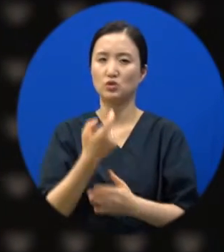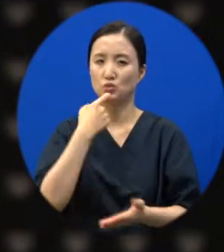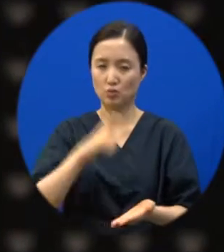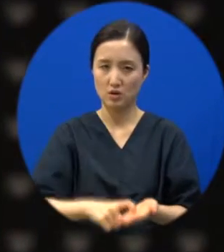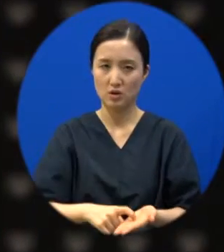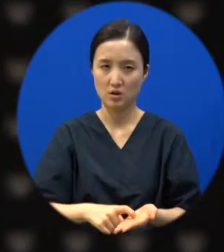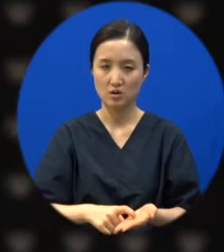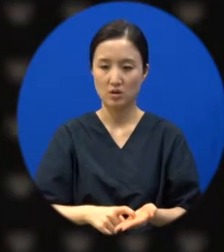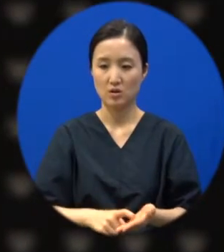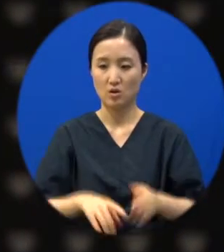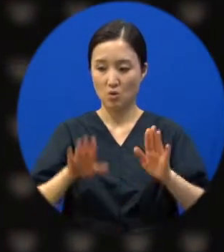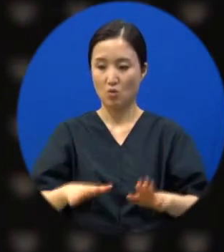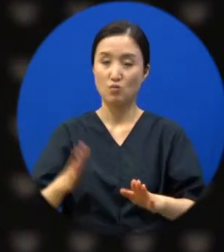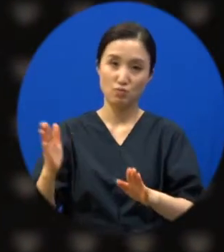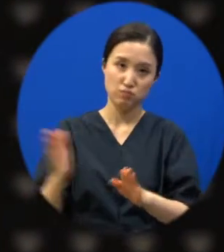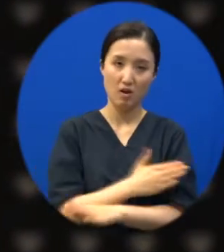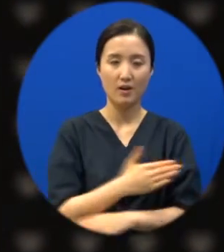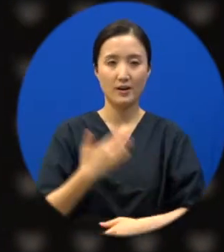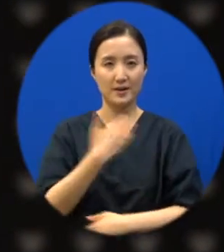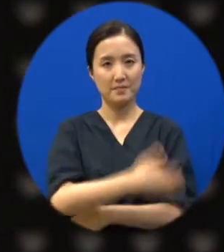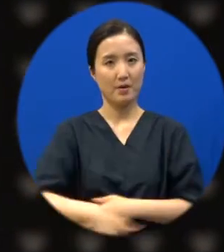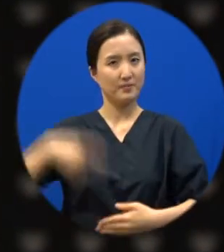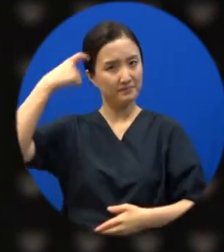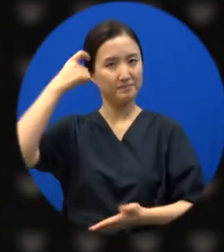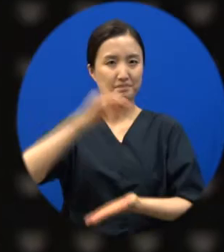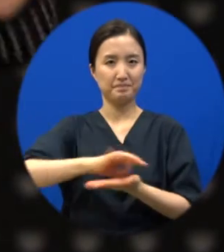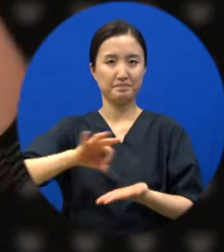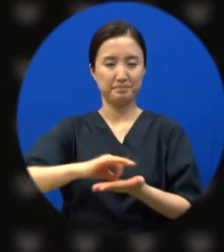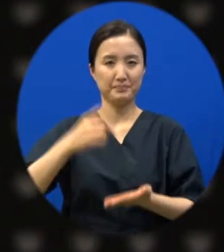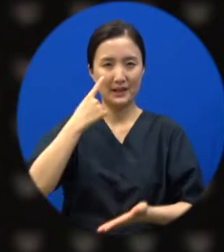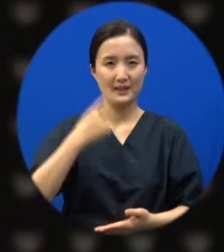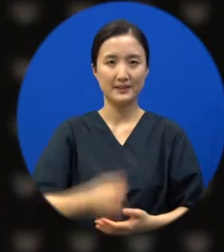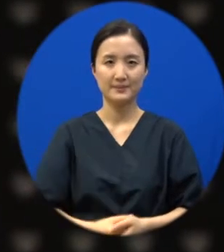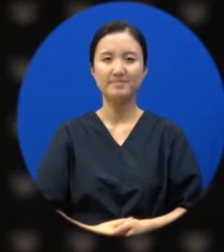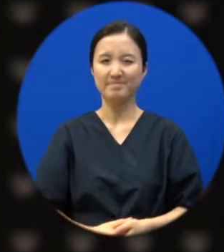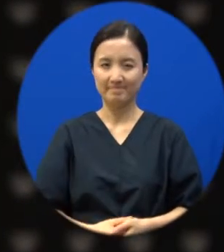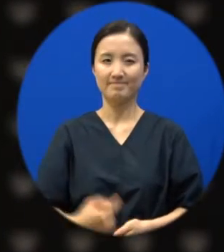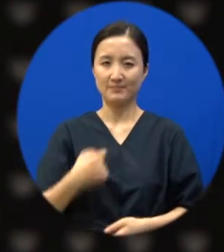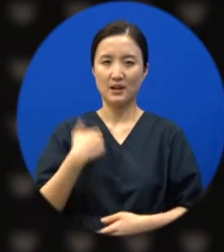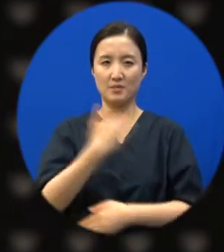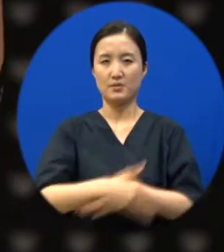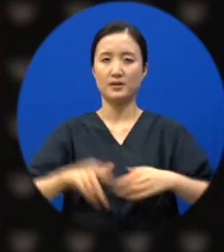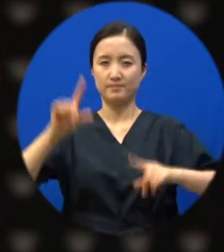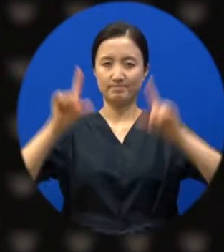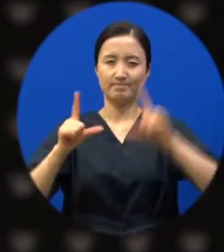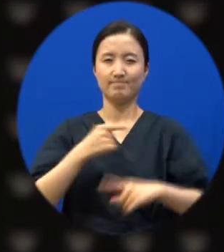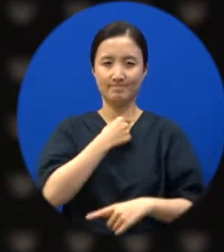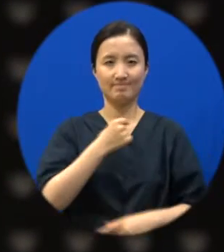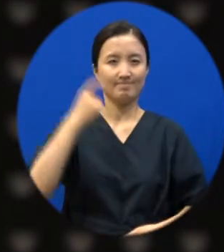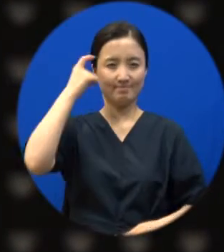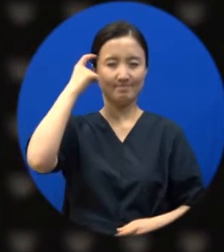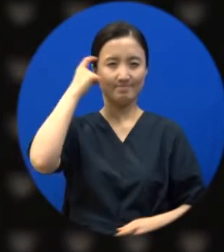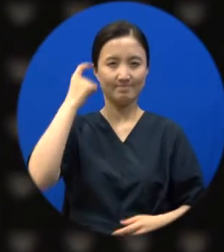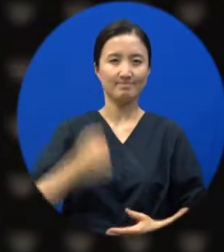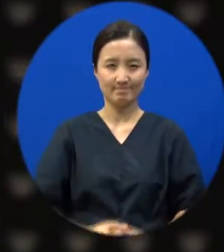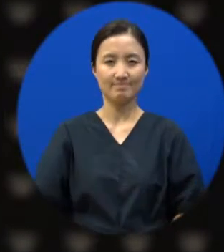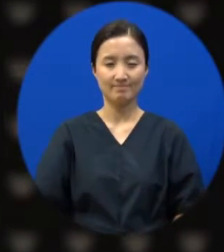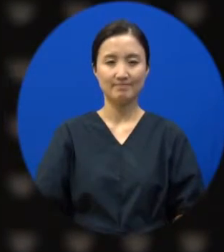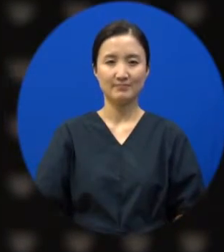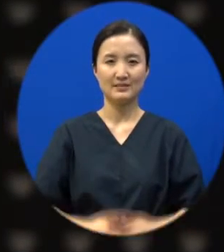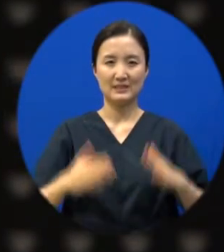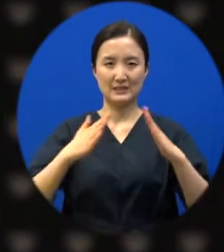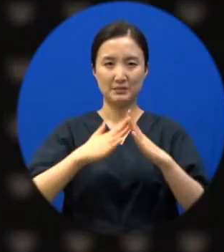오늘부터 균형 잡힌 체형 한번 생각해 볼까요? 머릿속으로 그렸어요. 난 이런 체형을 원해. 자, 집에